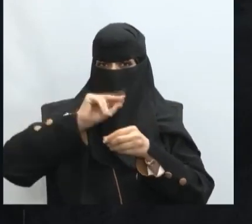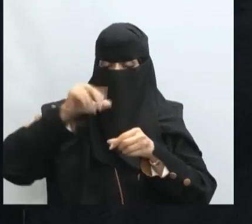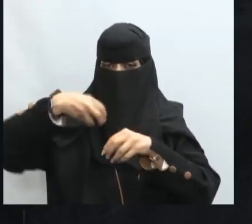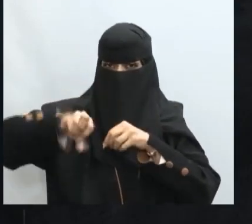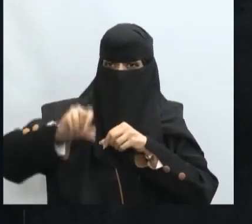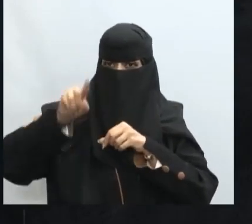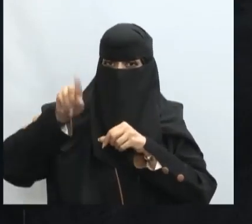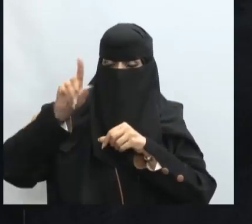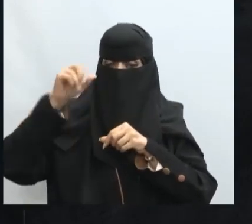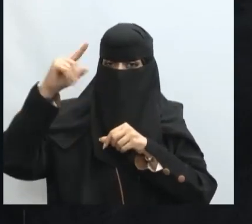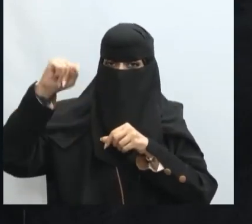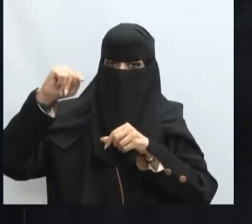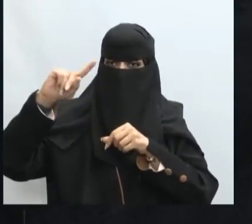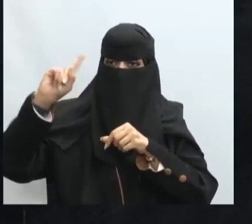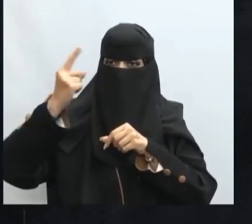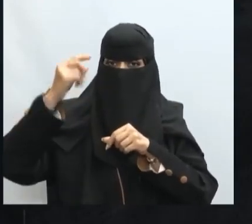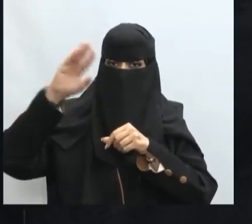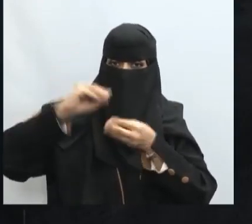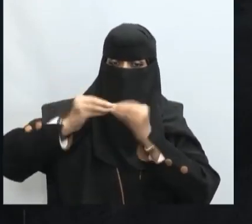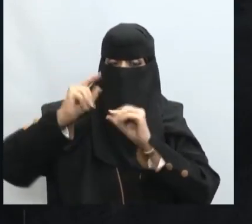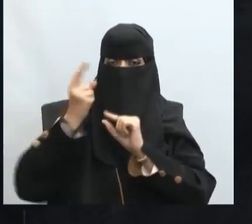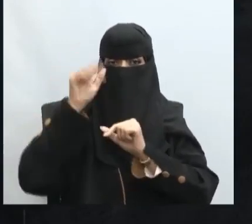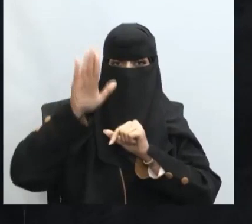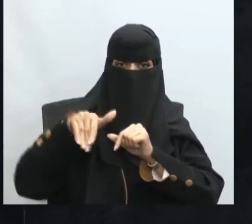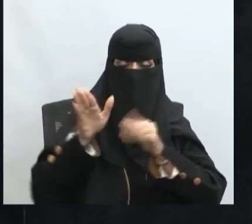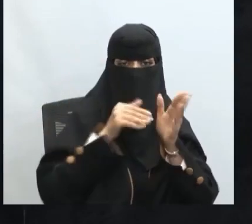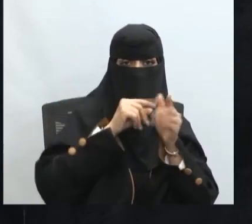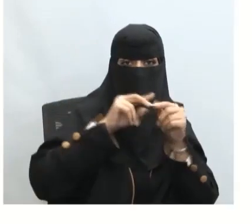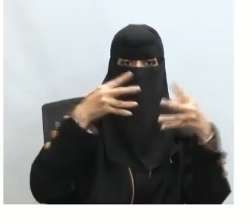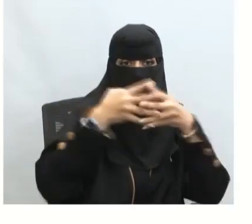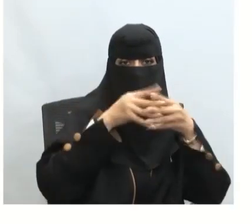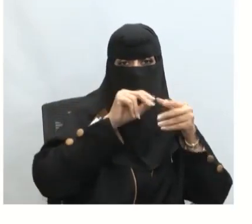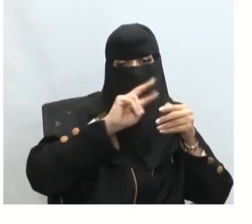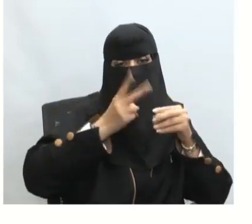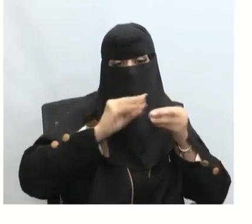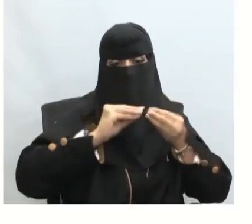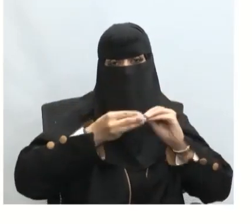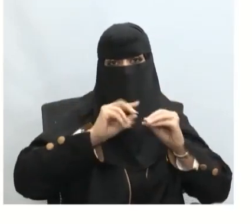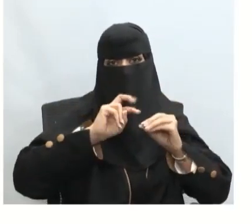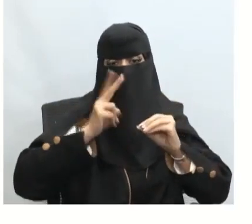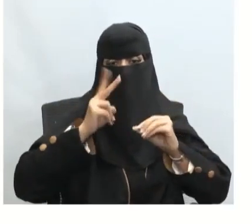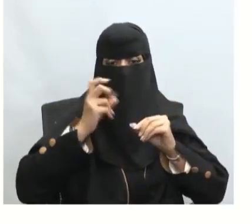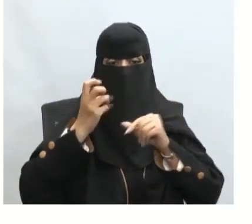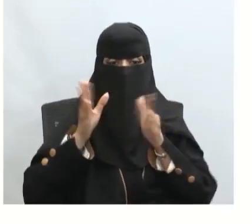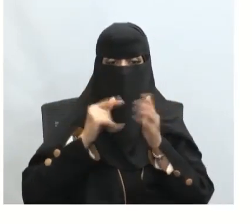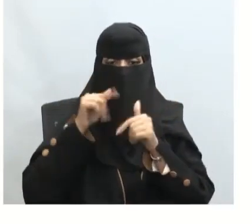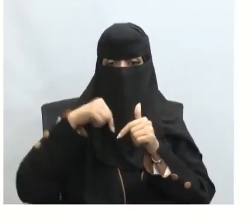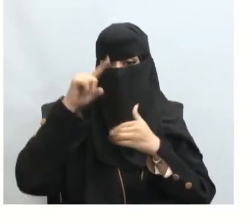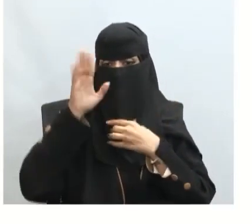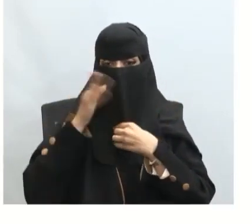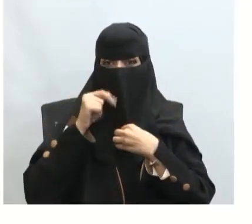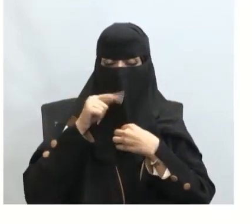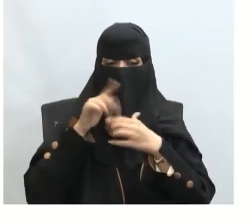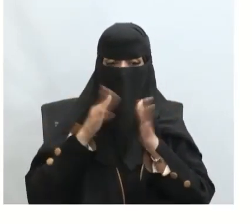المختلطه يكون نوعين او اكثر من نوع البوليمر مثالا على ذلك مثلا في هذه الصوره